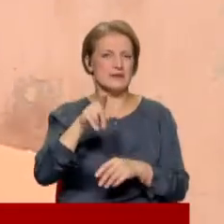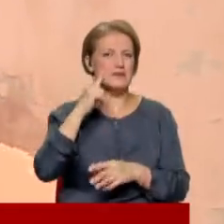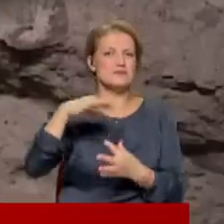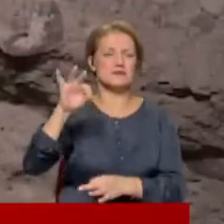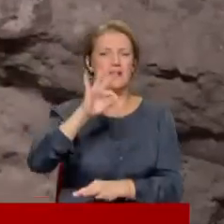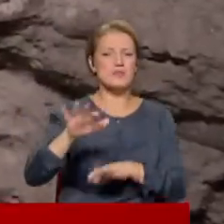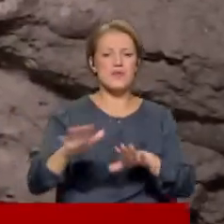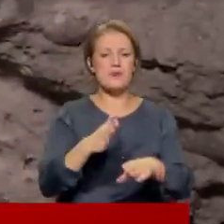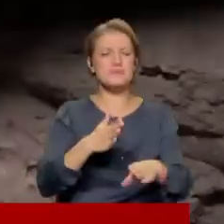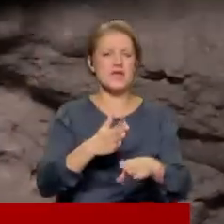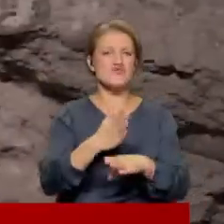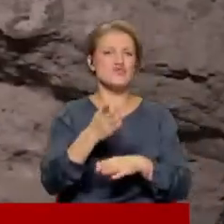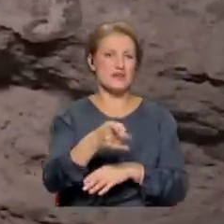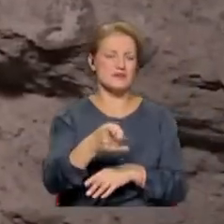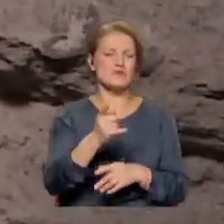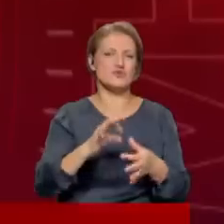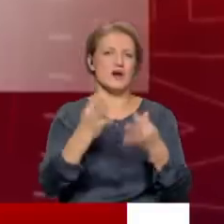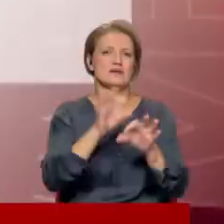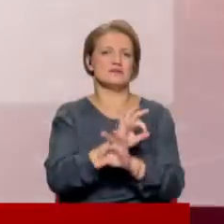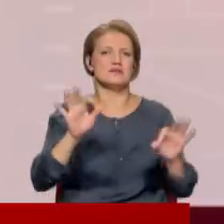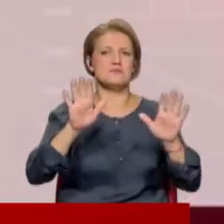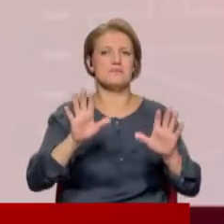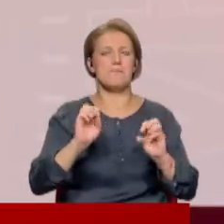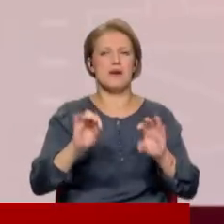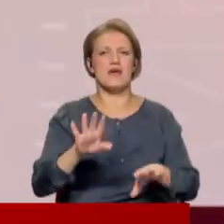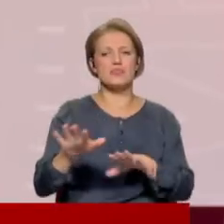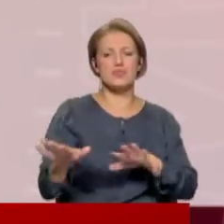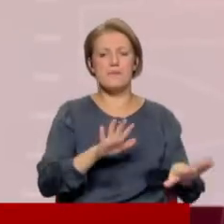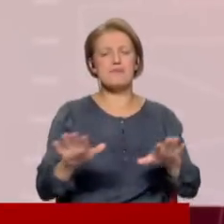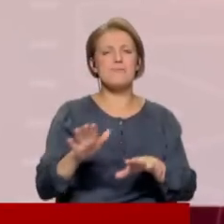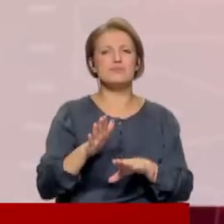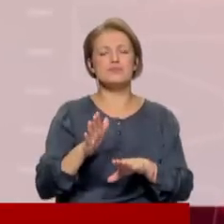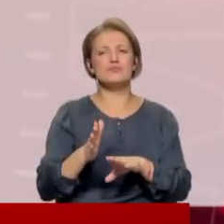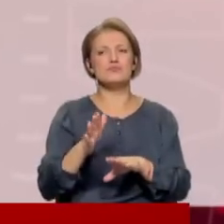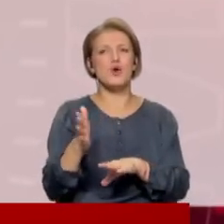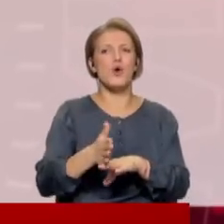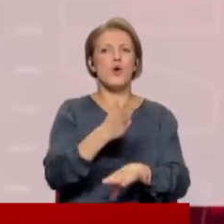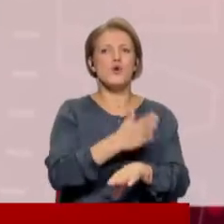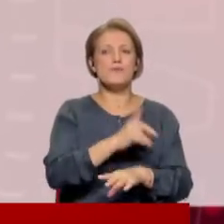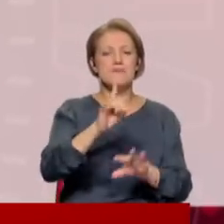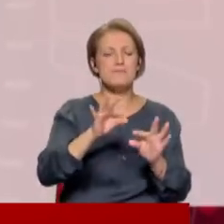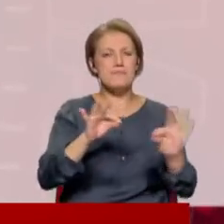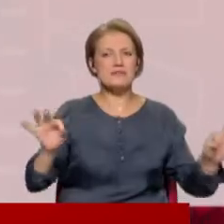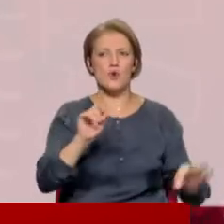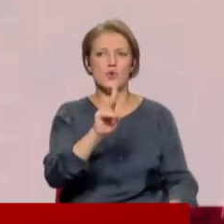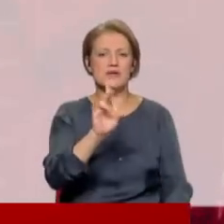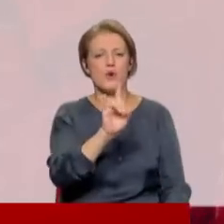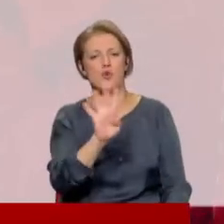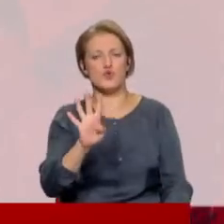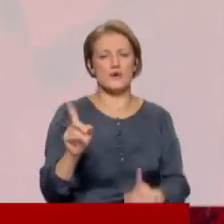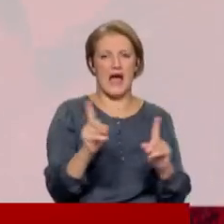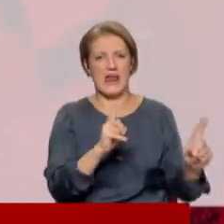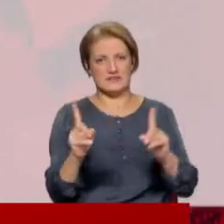gerçeği karşısında çaresiz bırakıyor. Deprem döneminden önce biz metrekareler 12 ile 14 arası